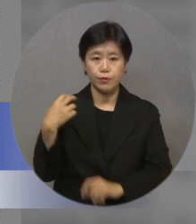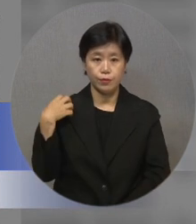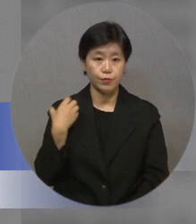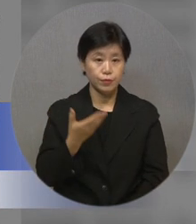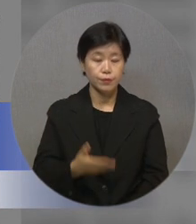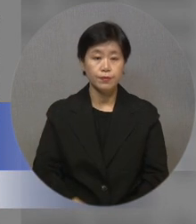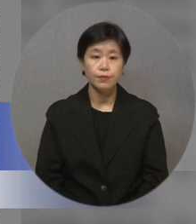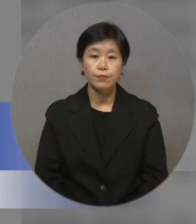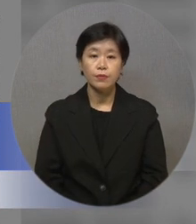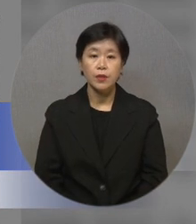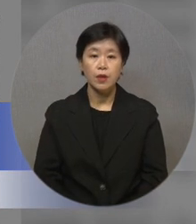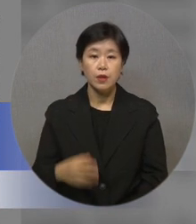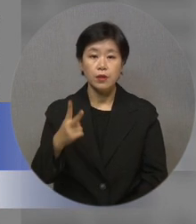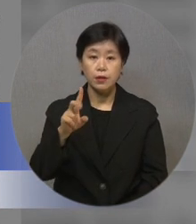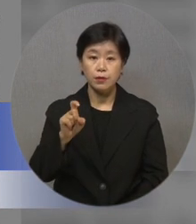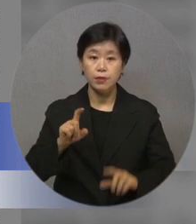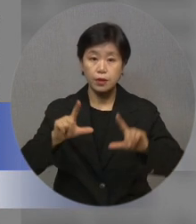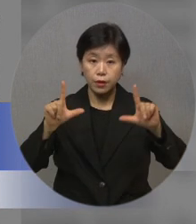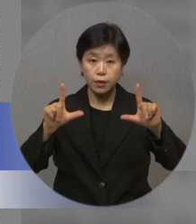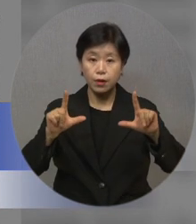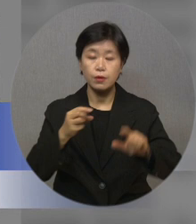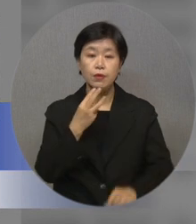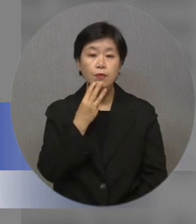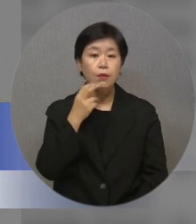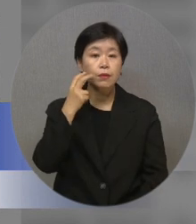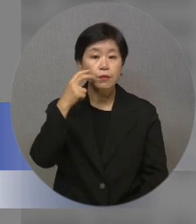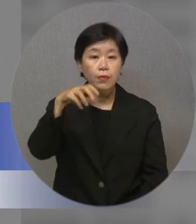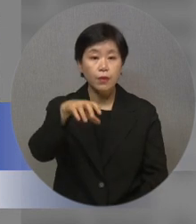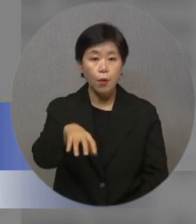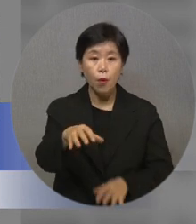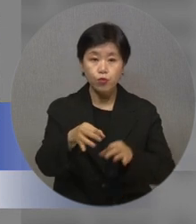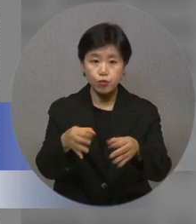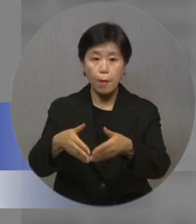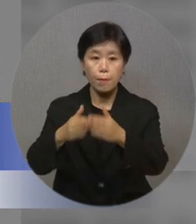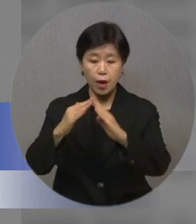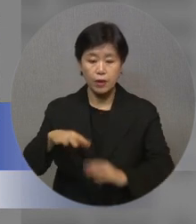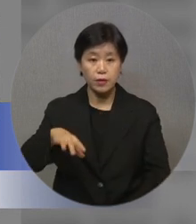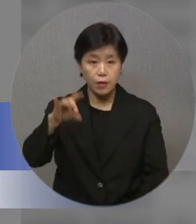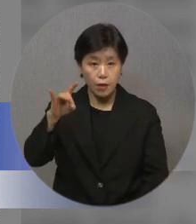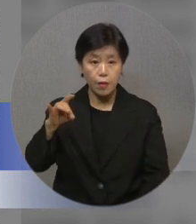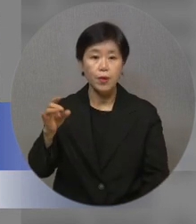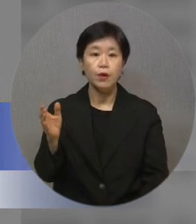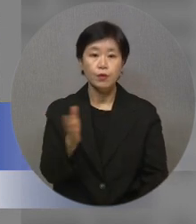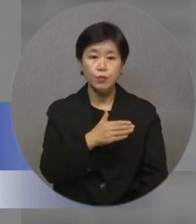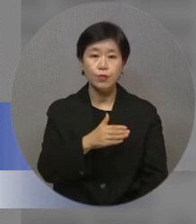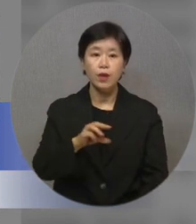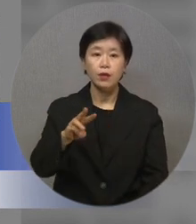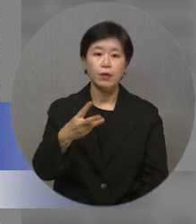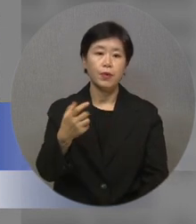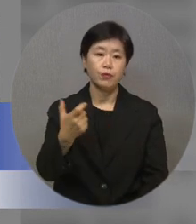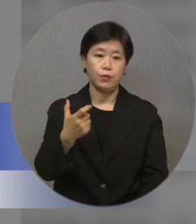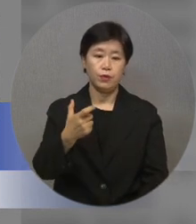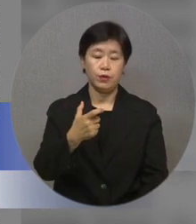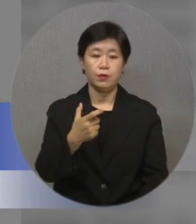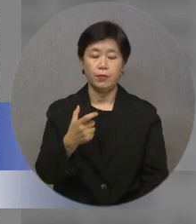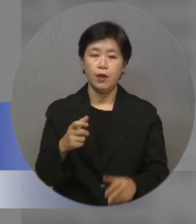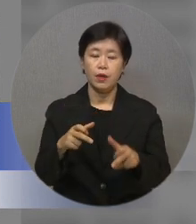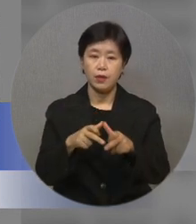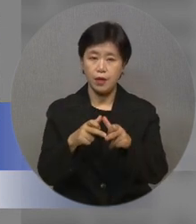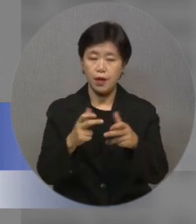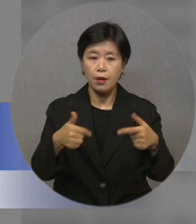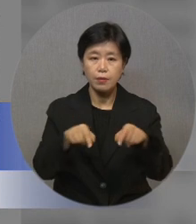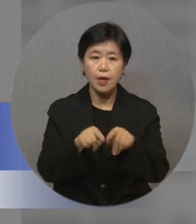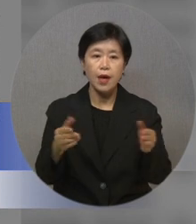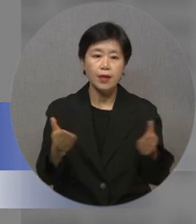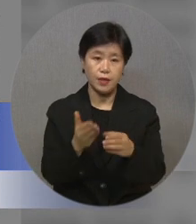2011년 서울 송파 점을 시작으로 현재 전국 25개 지점에서 360여 명의 장애인에게